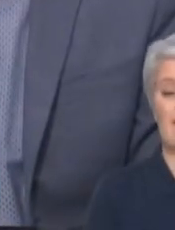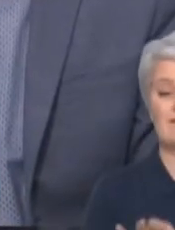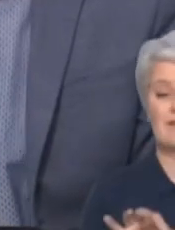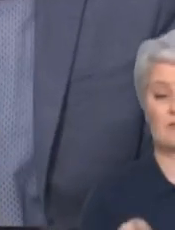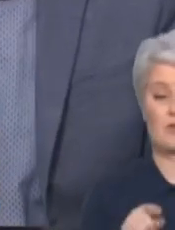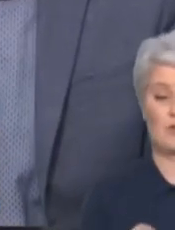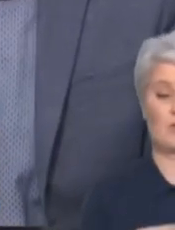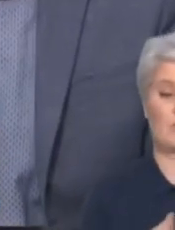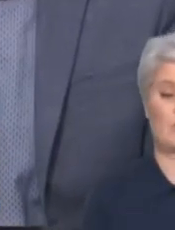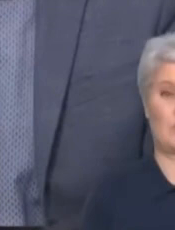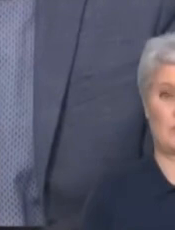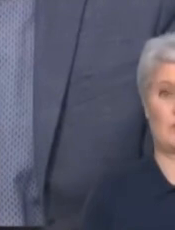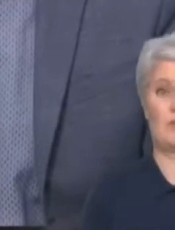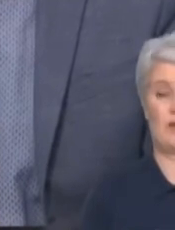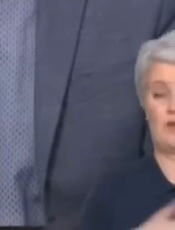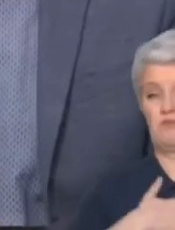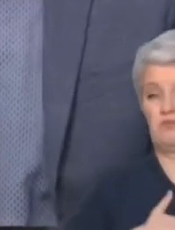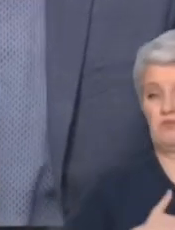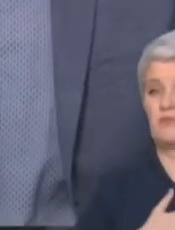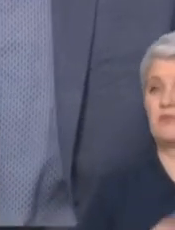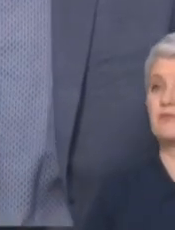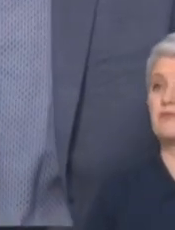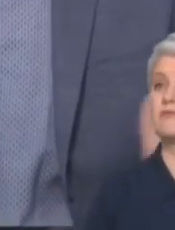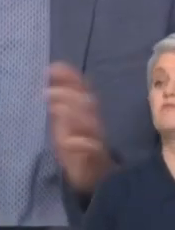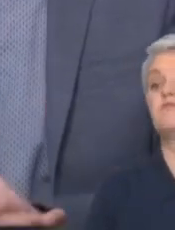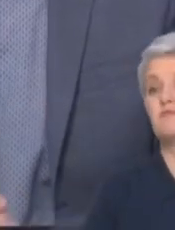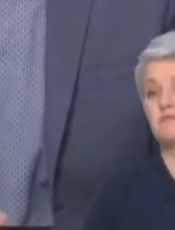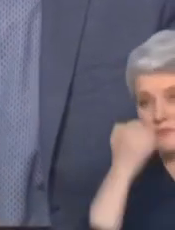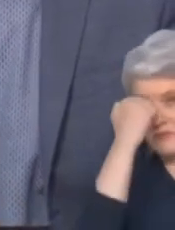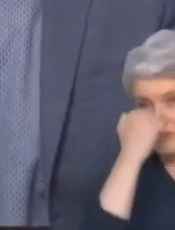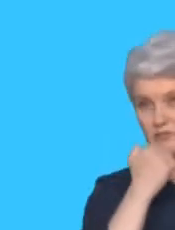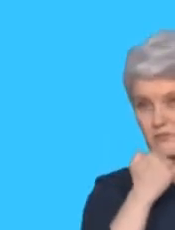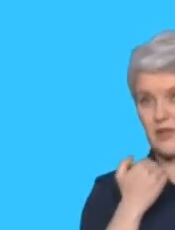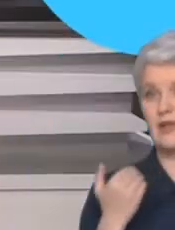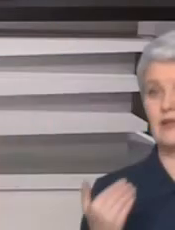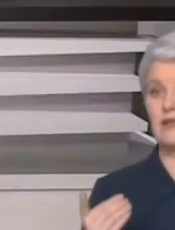оптимальну суму, яка буде її найбільше влаштовувати. Дякуємо дуже. Це була Оксана Жолнович.